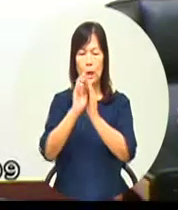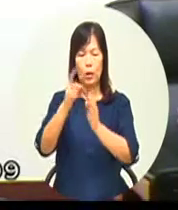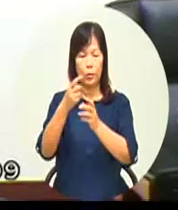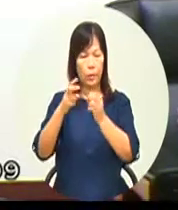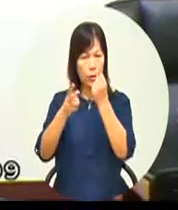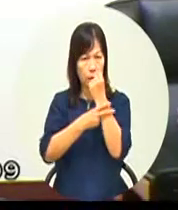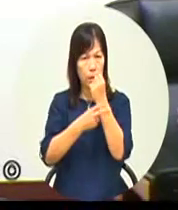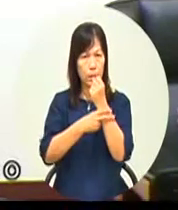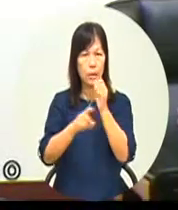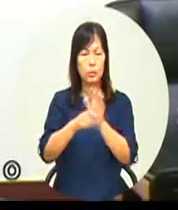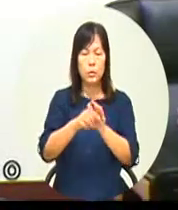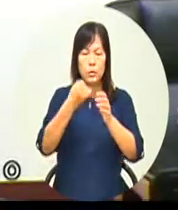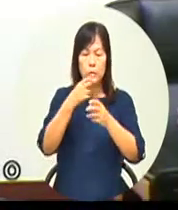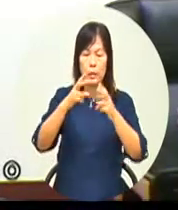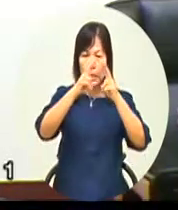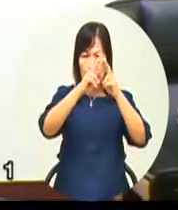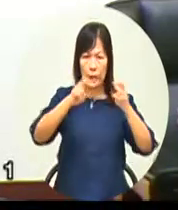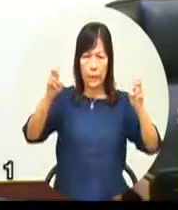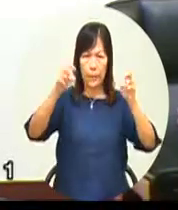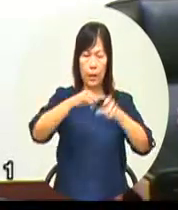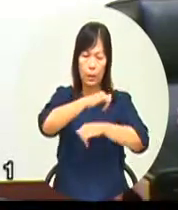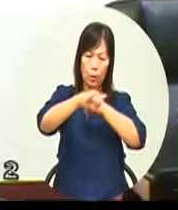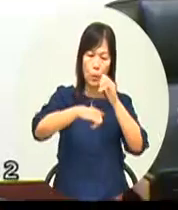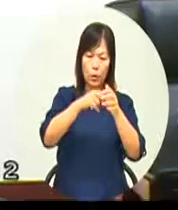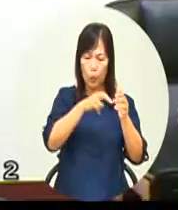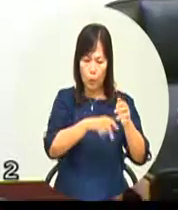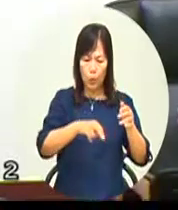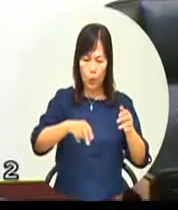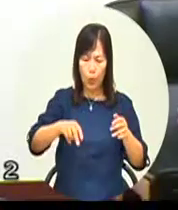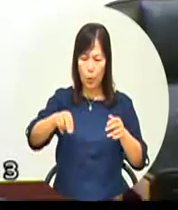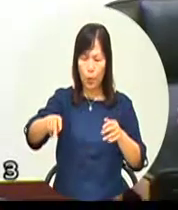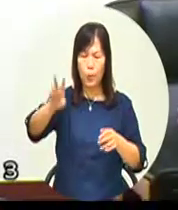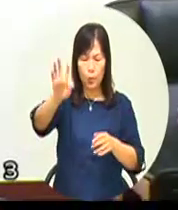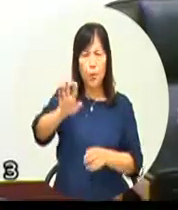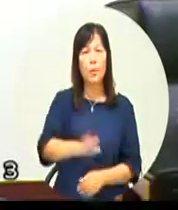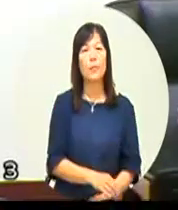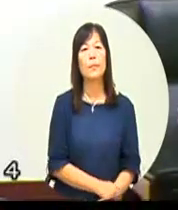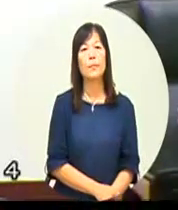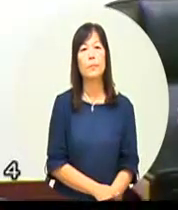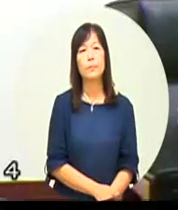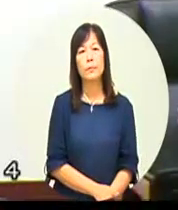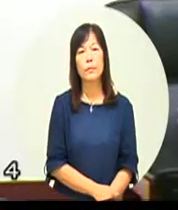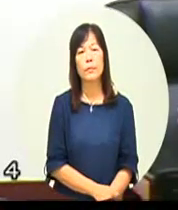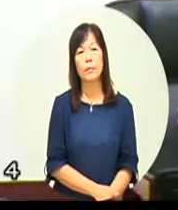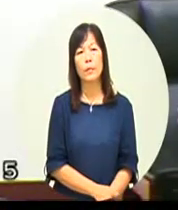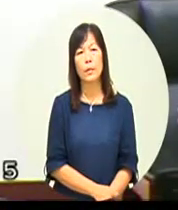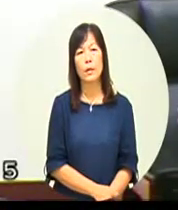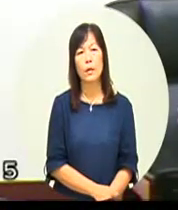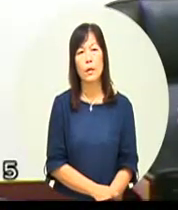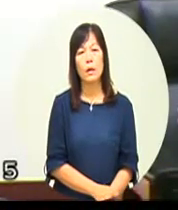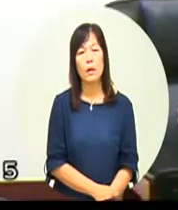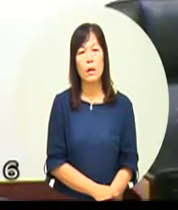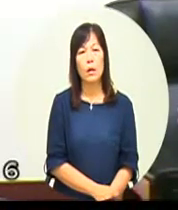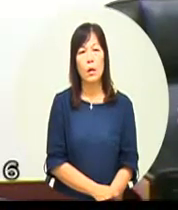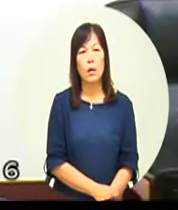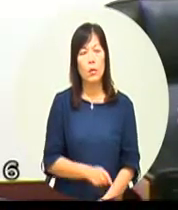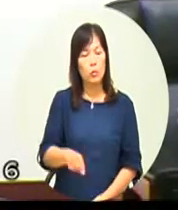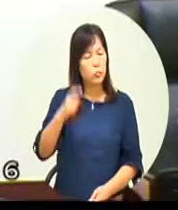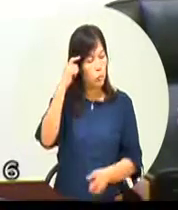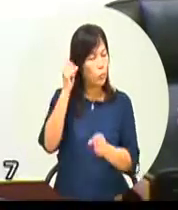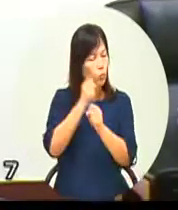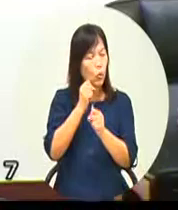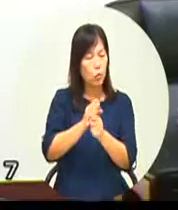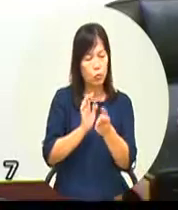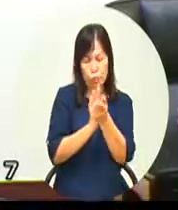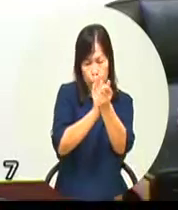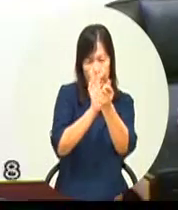文件行出来到这个桃子园这边，那所以吼这个我觉得这个工作是可以来